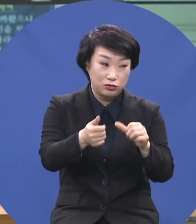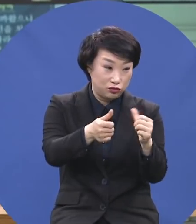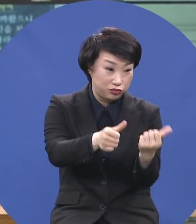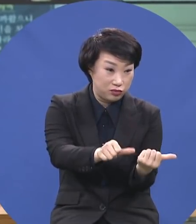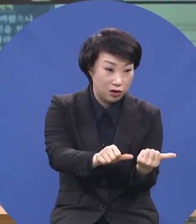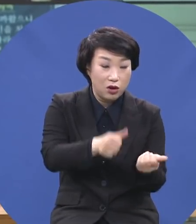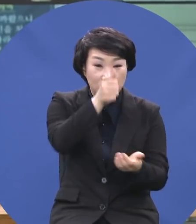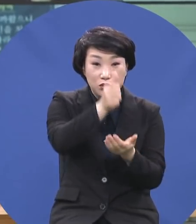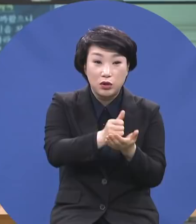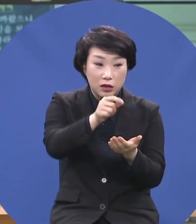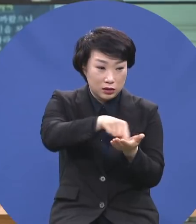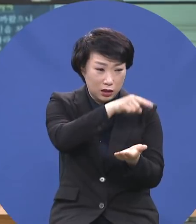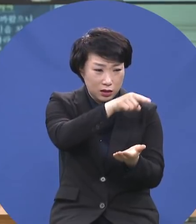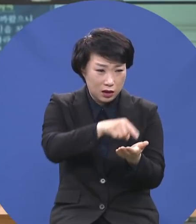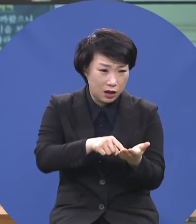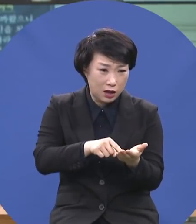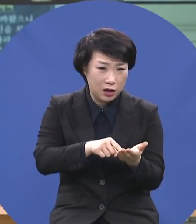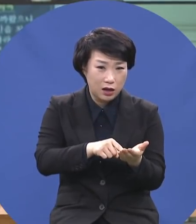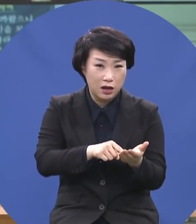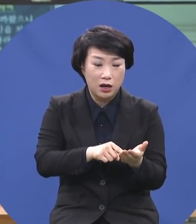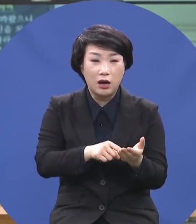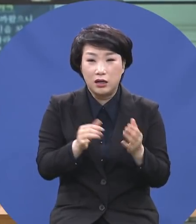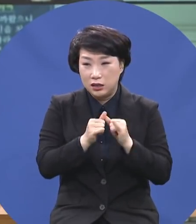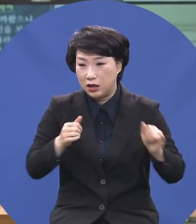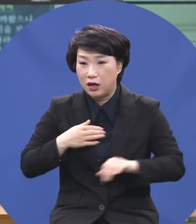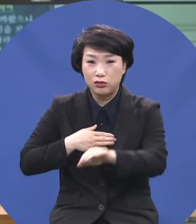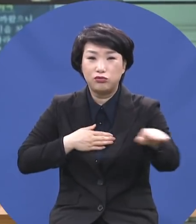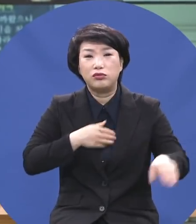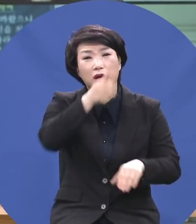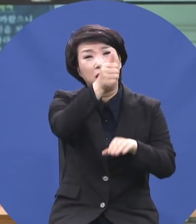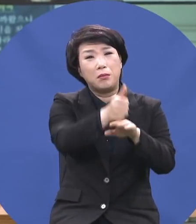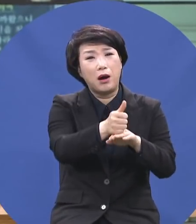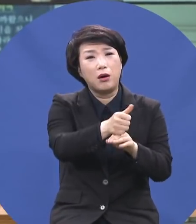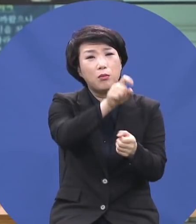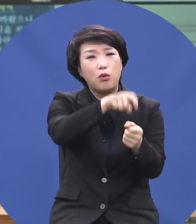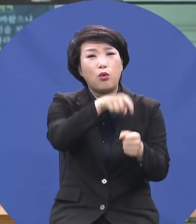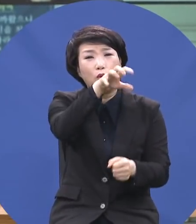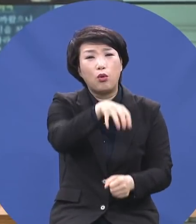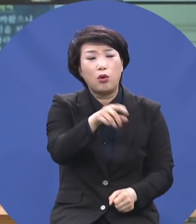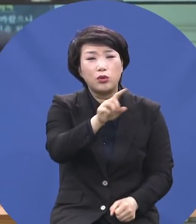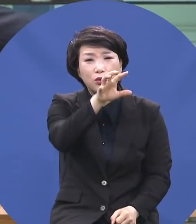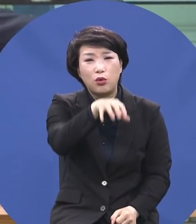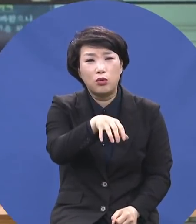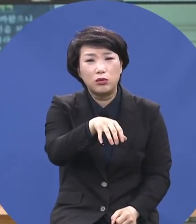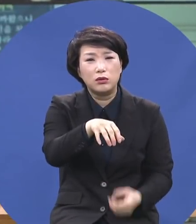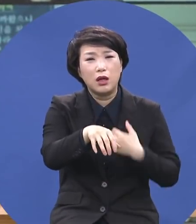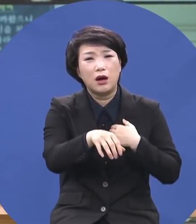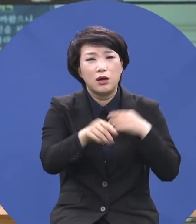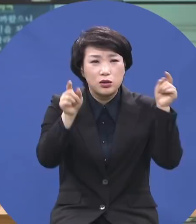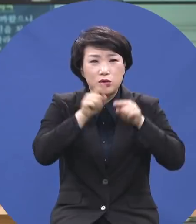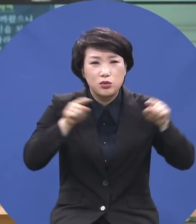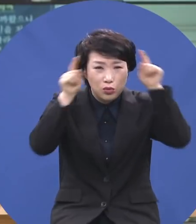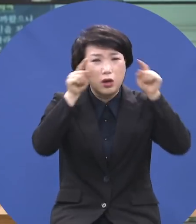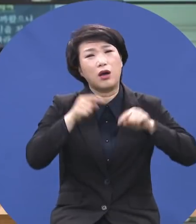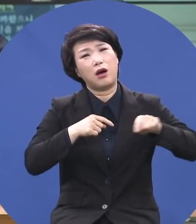죽어 죗값으로 우리 최종적 목적지 고향이 지옥인데,